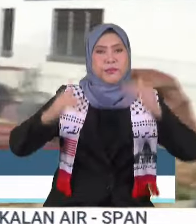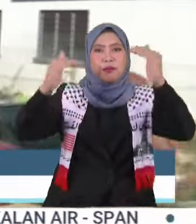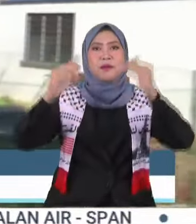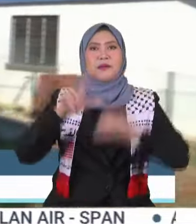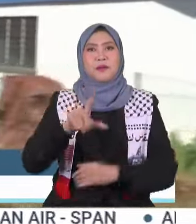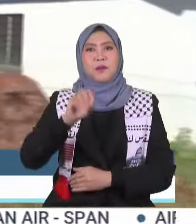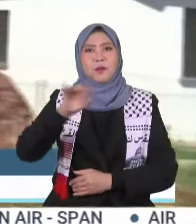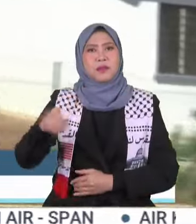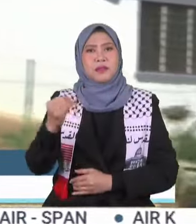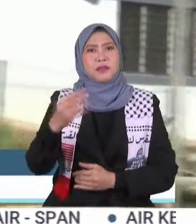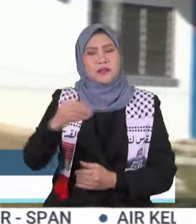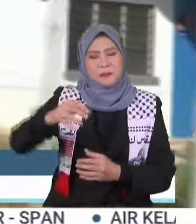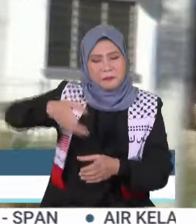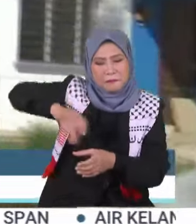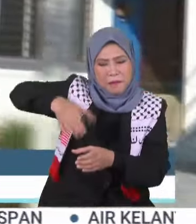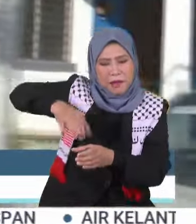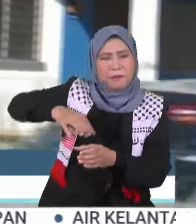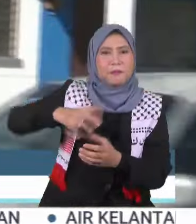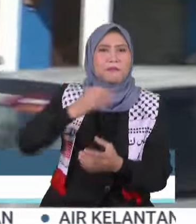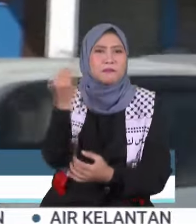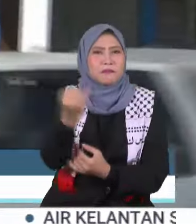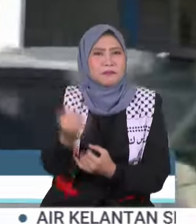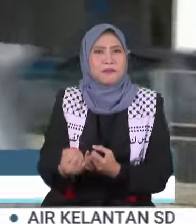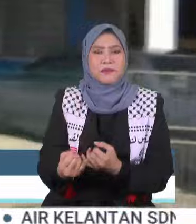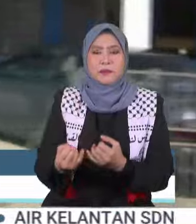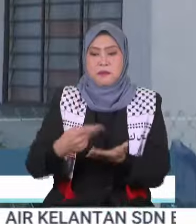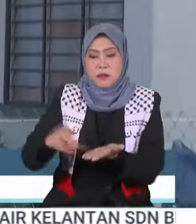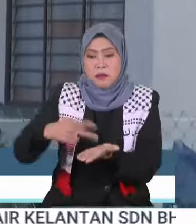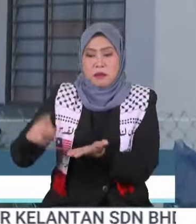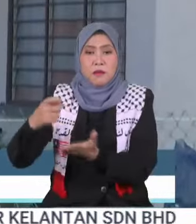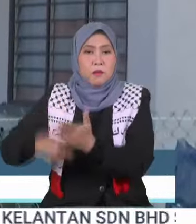usang yang menelan bajet besar.